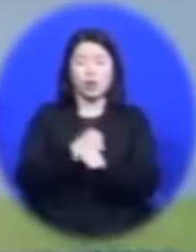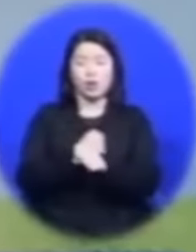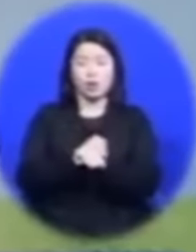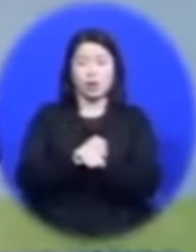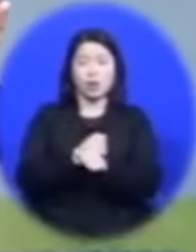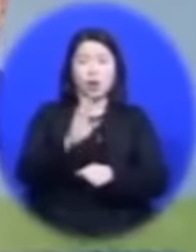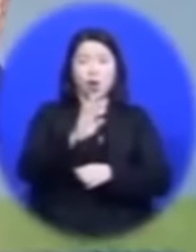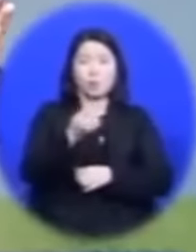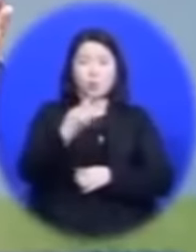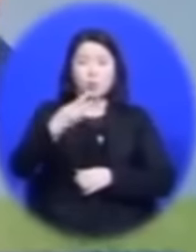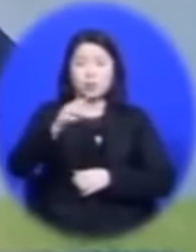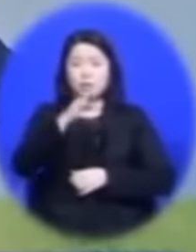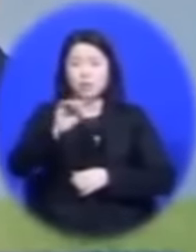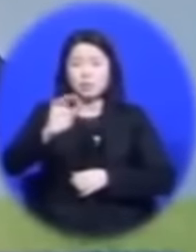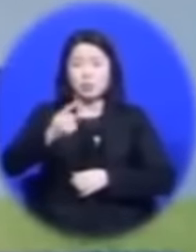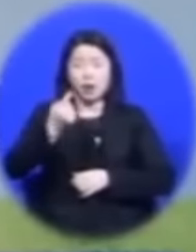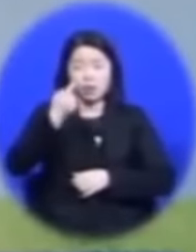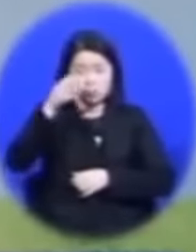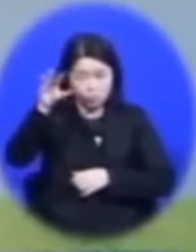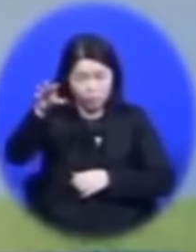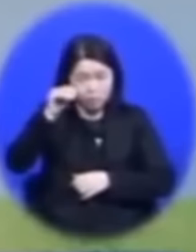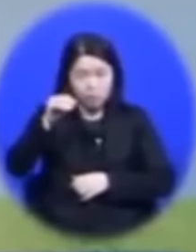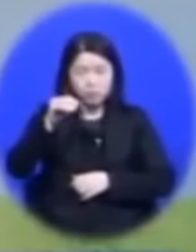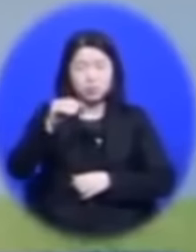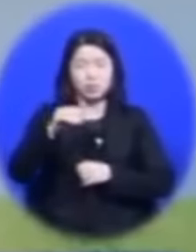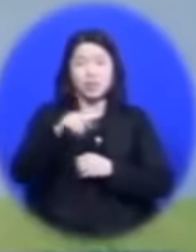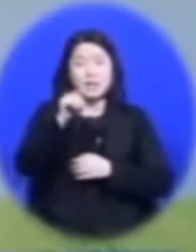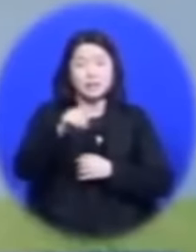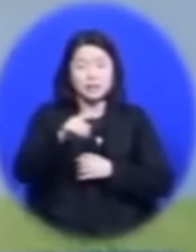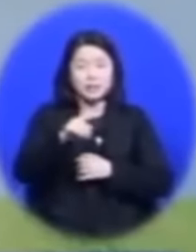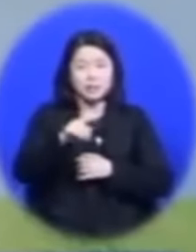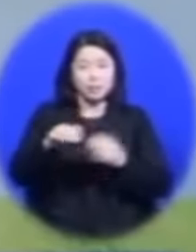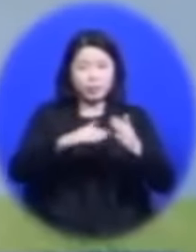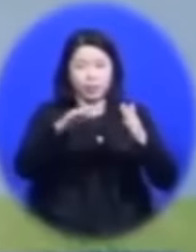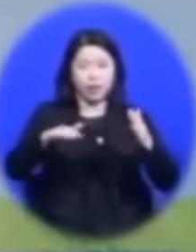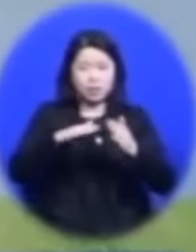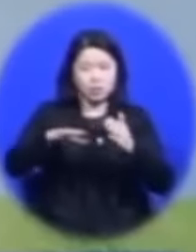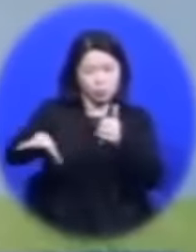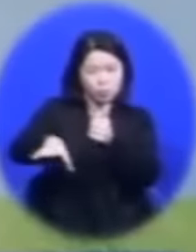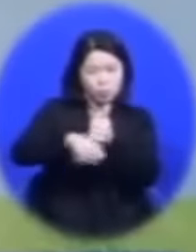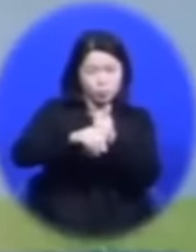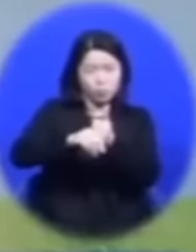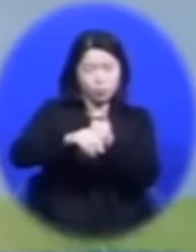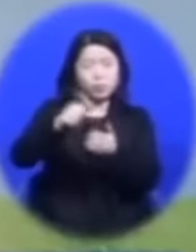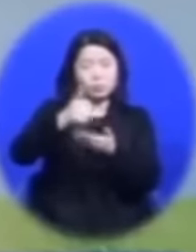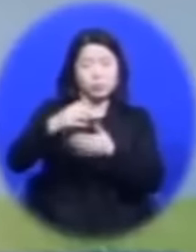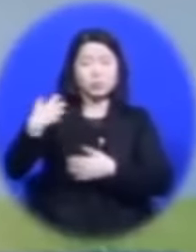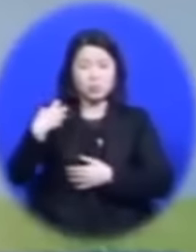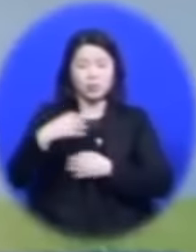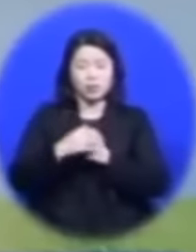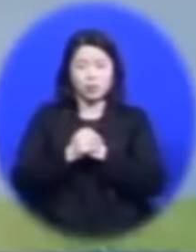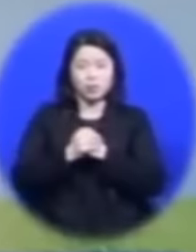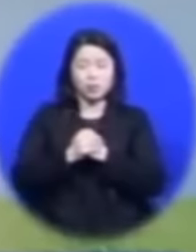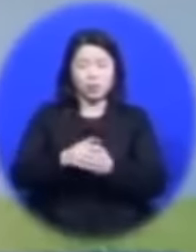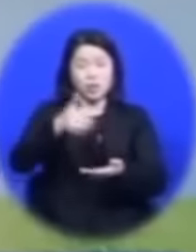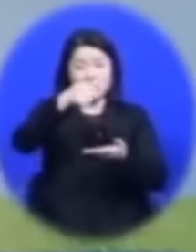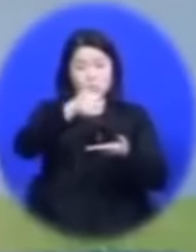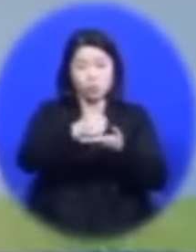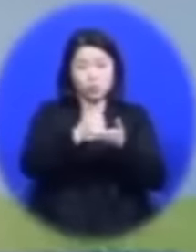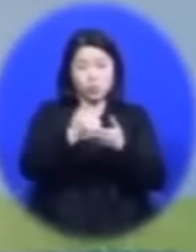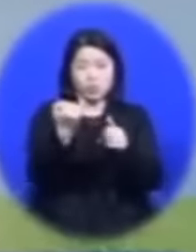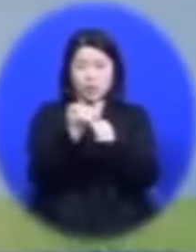보디발 주인 보디발의 눈에 띄어서 그 가정 총무가 됩니다. 주인 여자가 유혹을